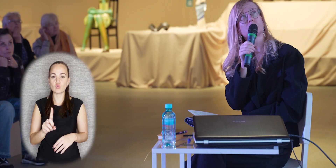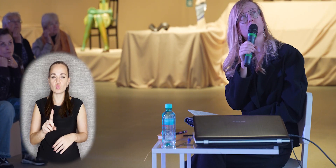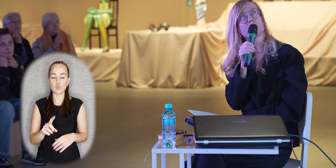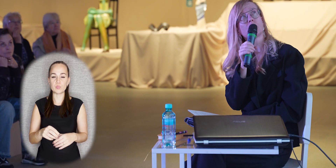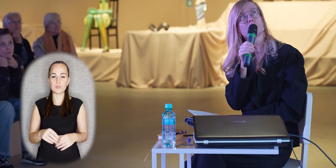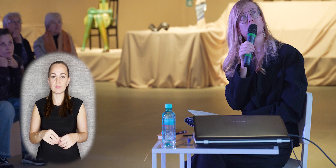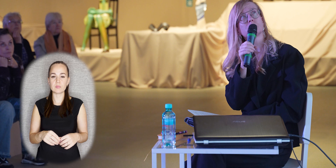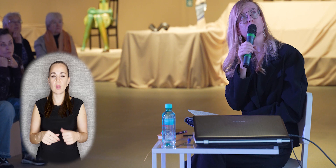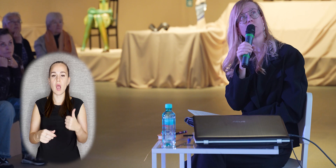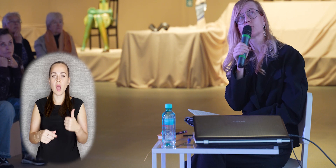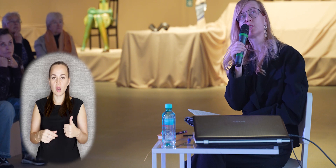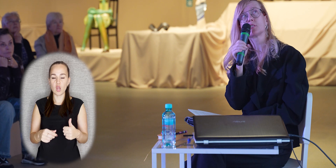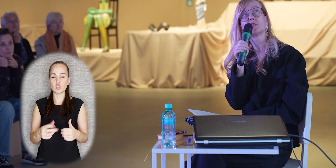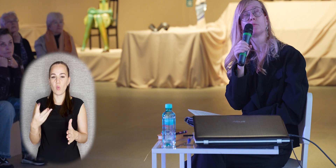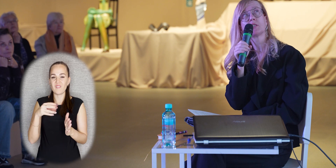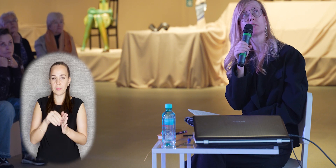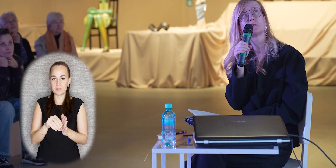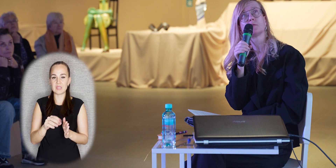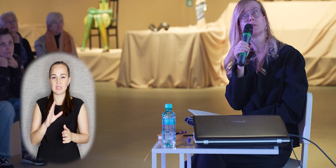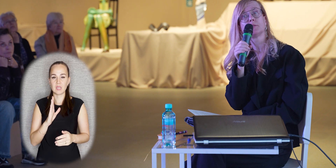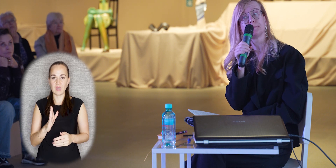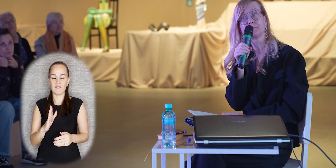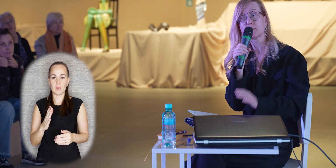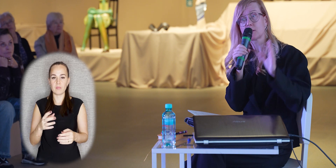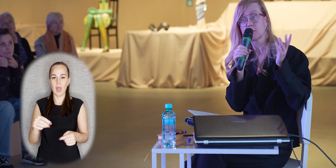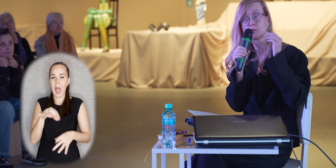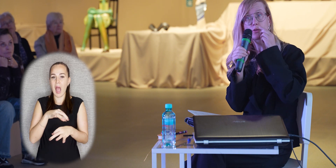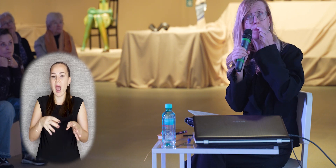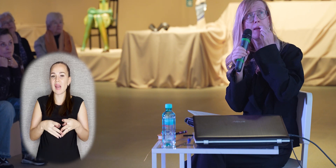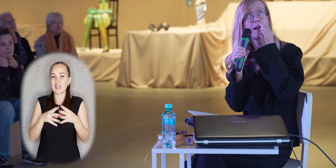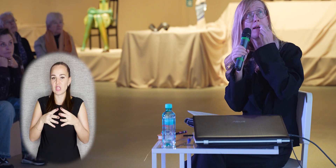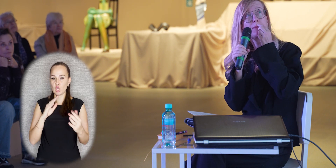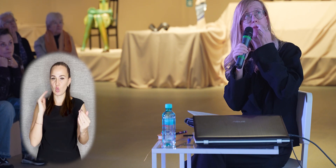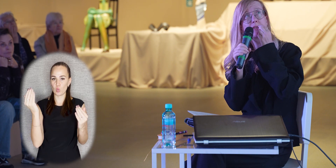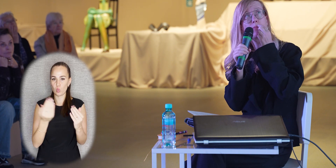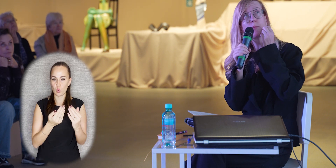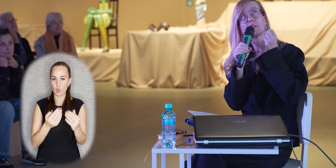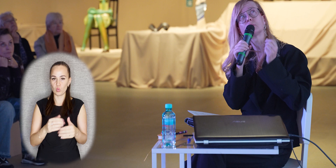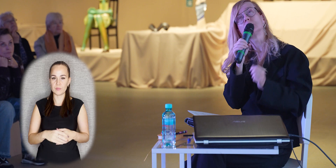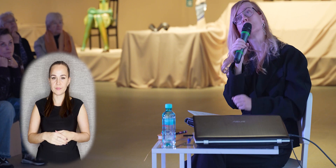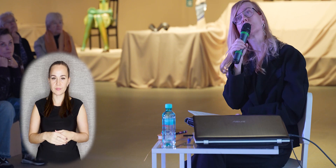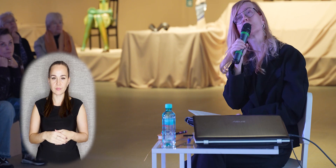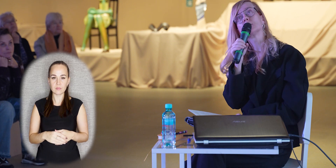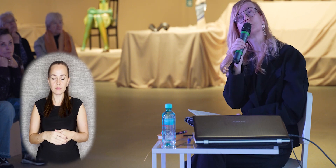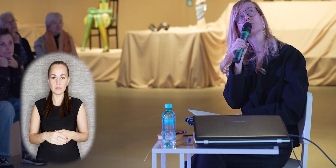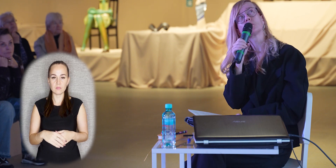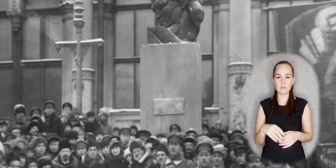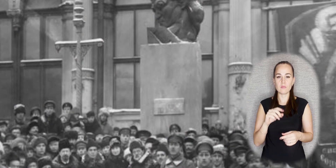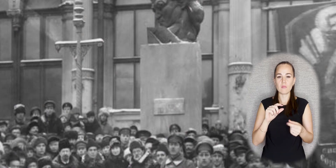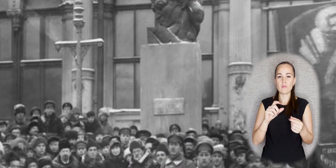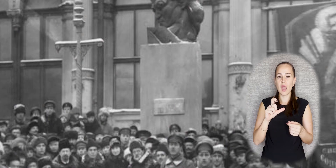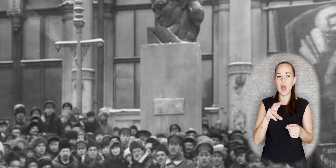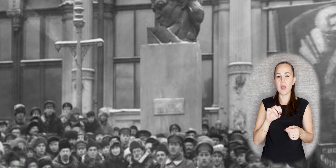она хорошо достаточно вписана в архитектуру. Сам памятник, вот элементы какие-то ее